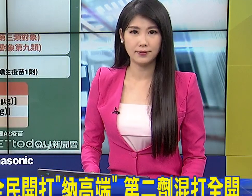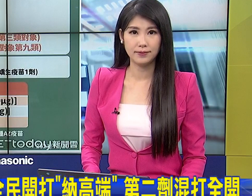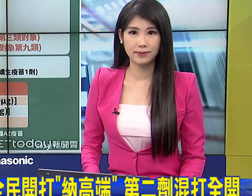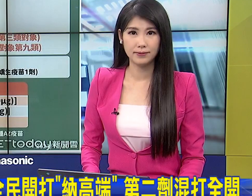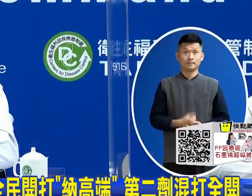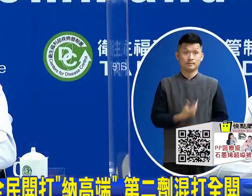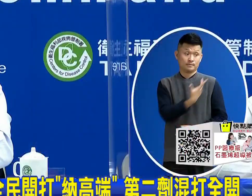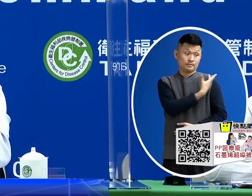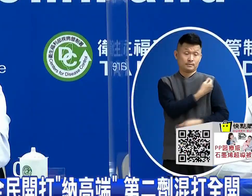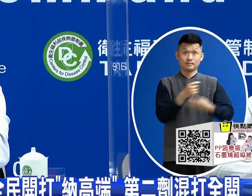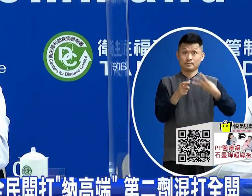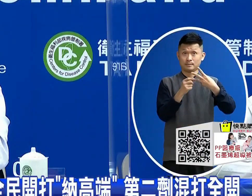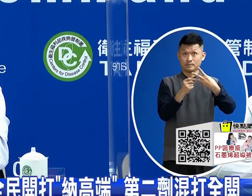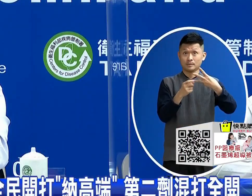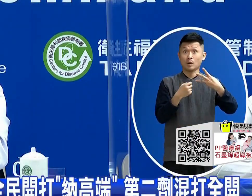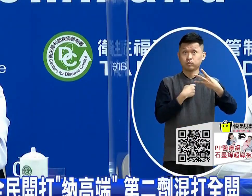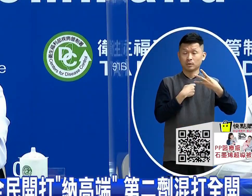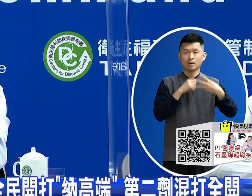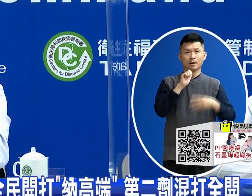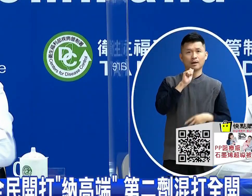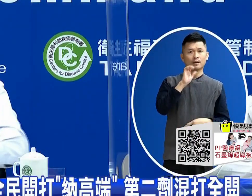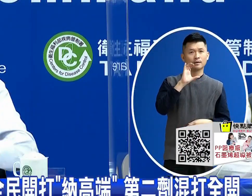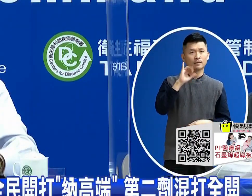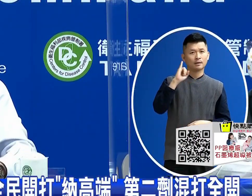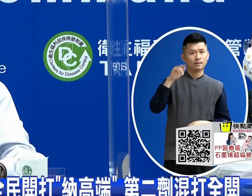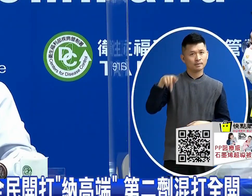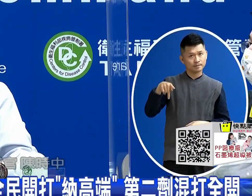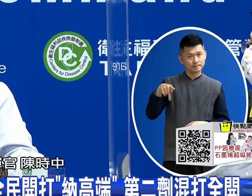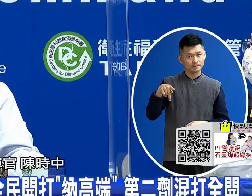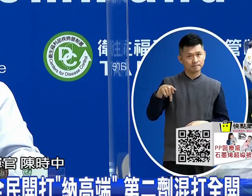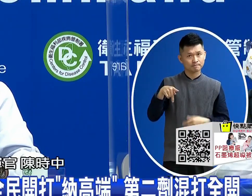苗。 CIP 对于这个